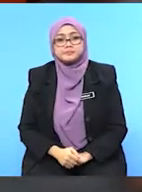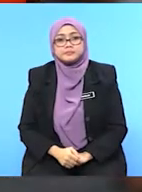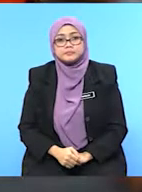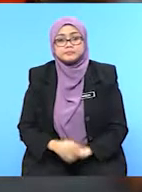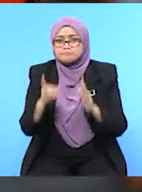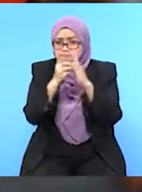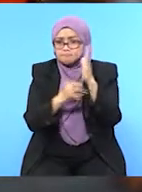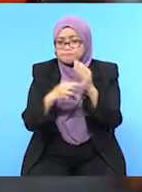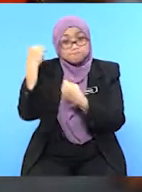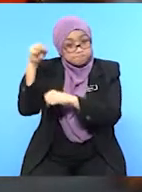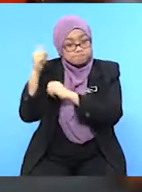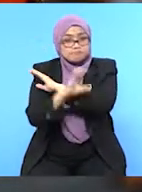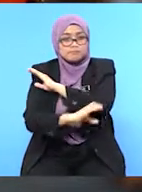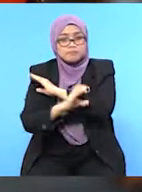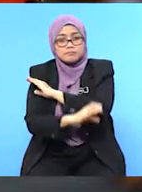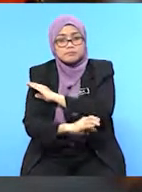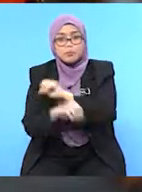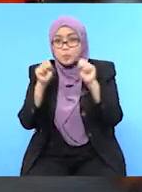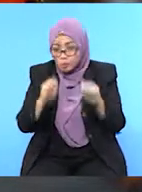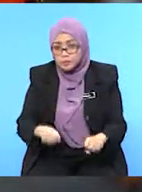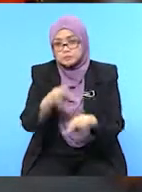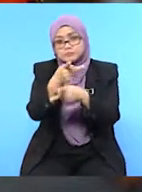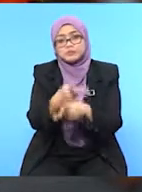tidak boleh